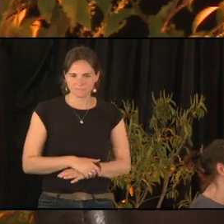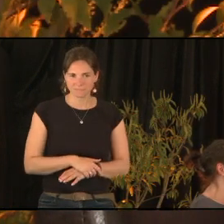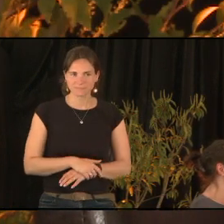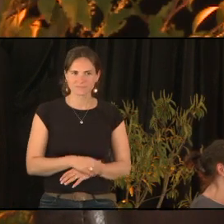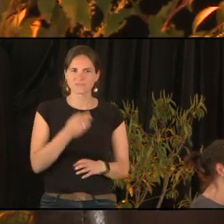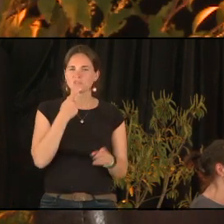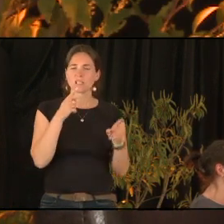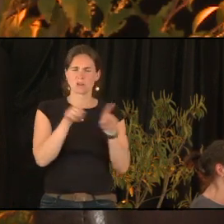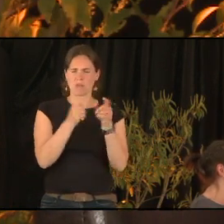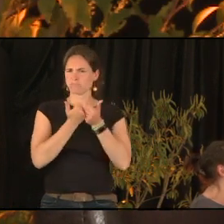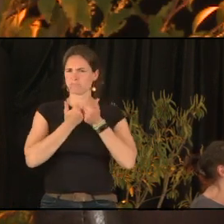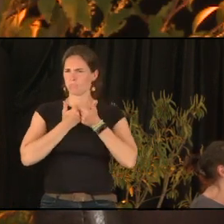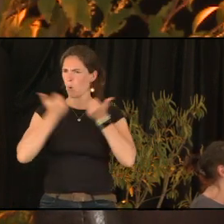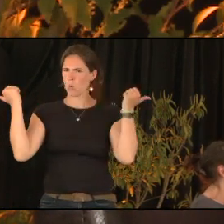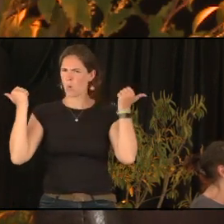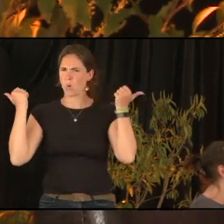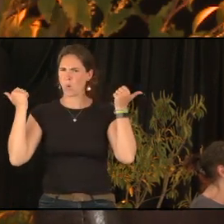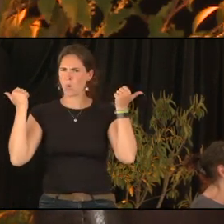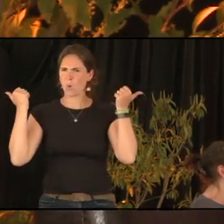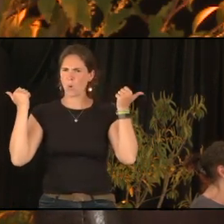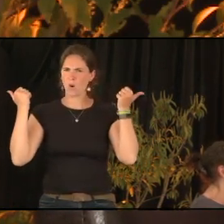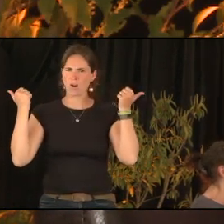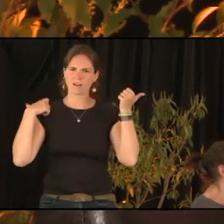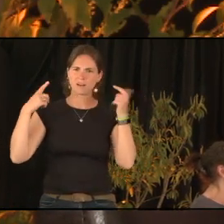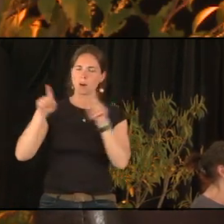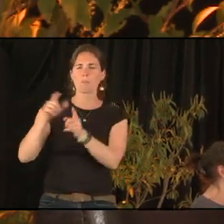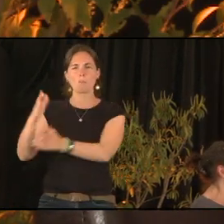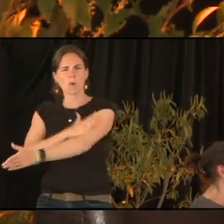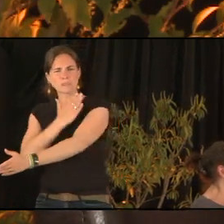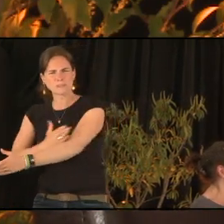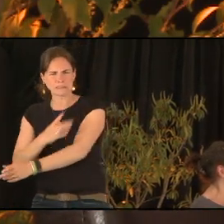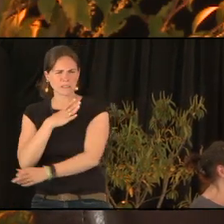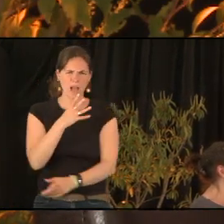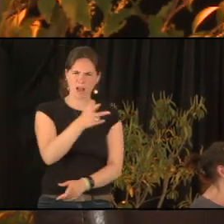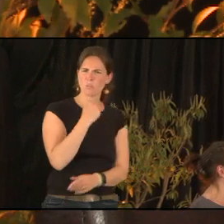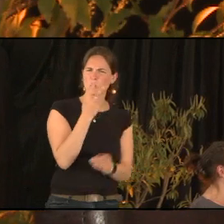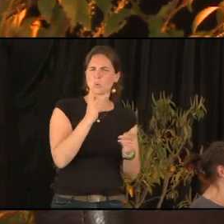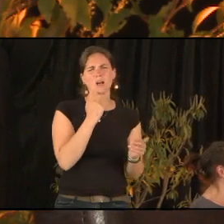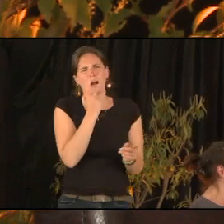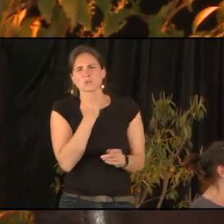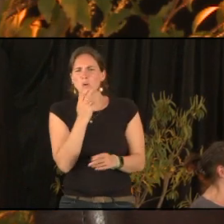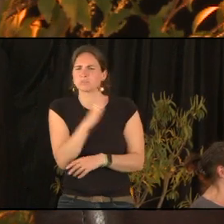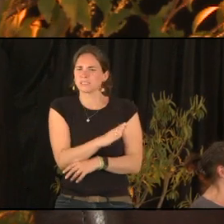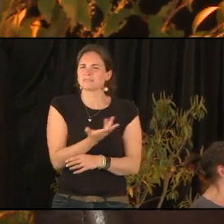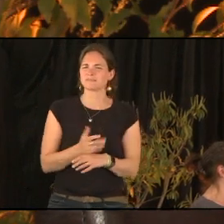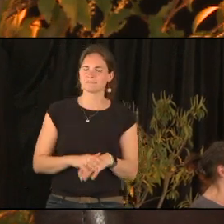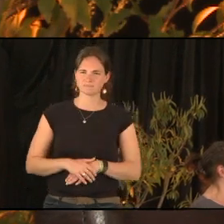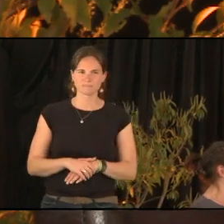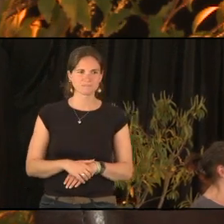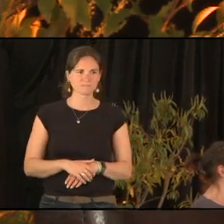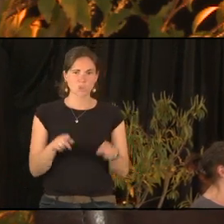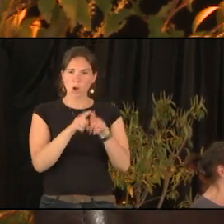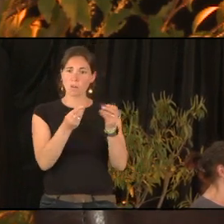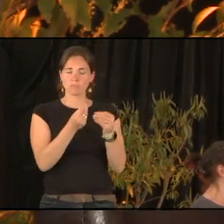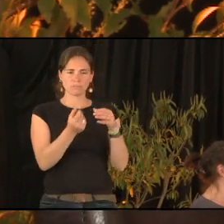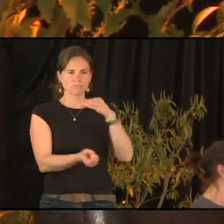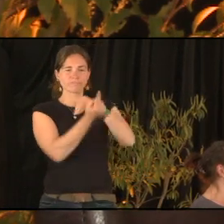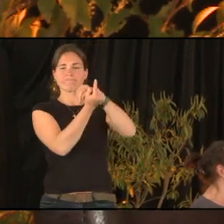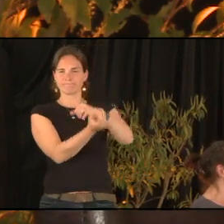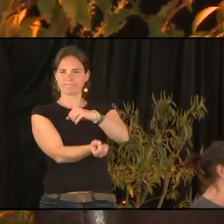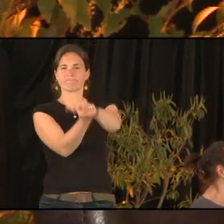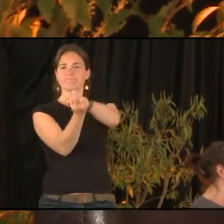plus tard ce qui s'est passé. Donc effectivement, il y a une intrigue, mais qui pour moi est vraiment prétexte. C'est vraiment un prétexte